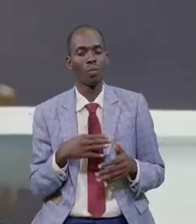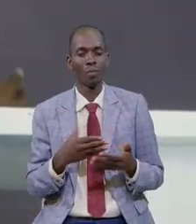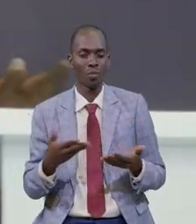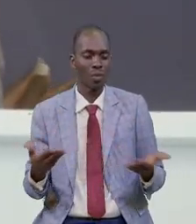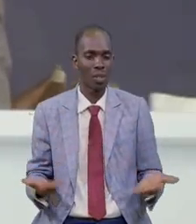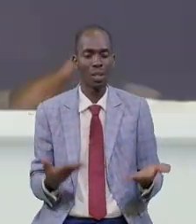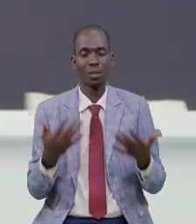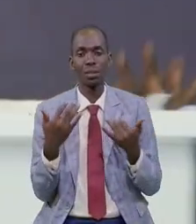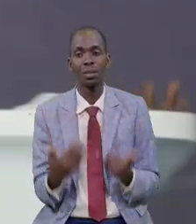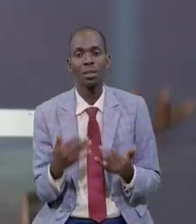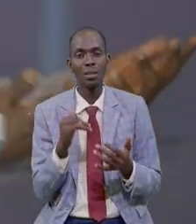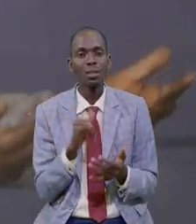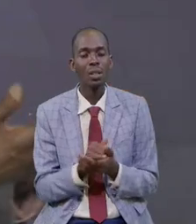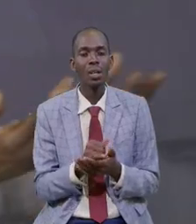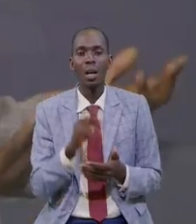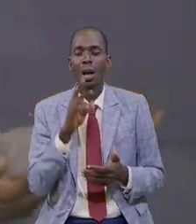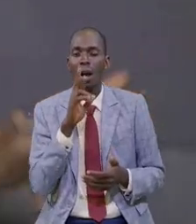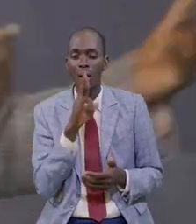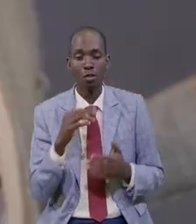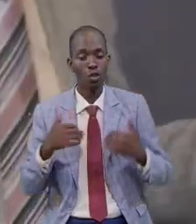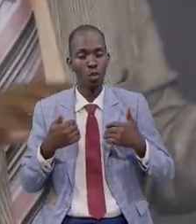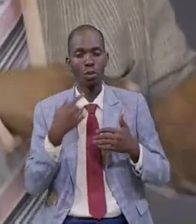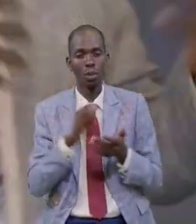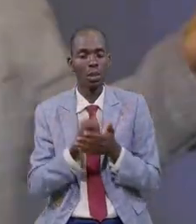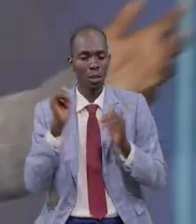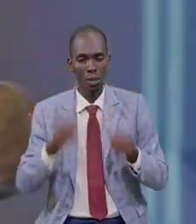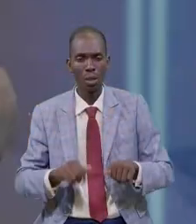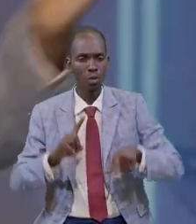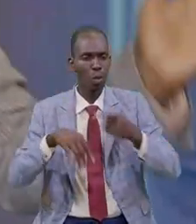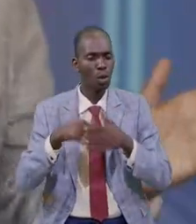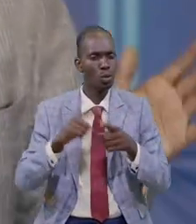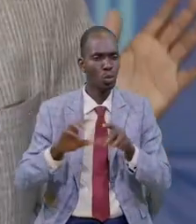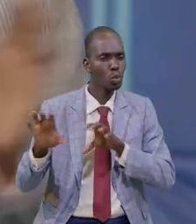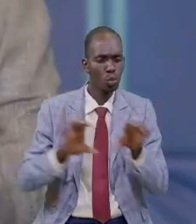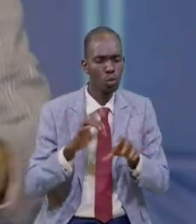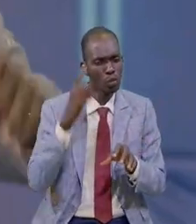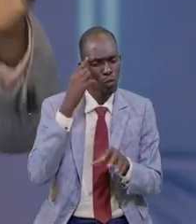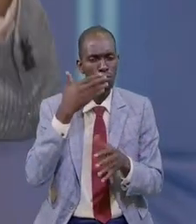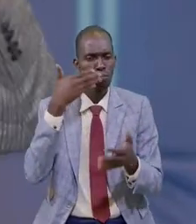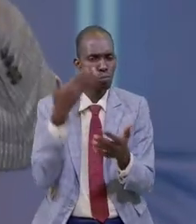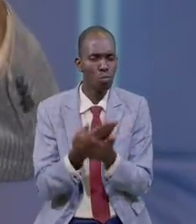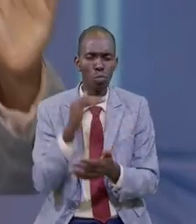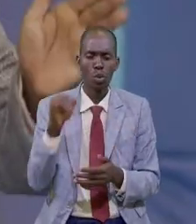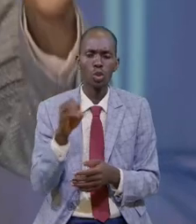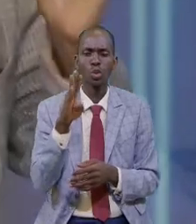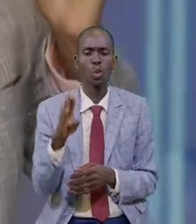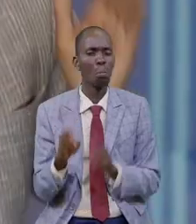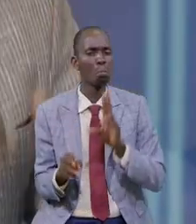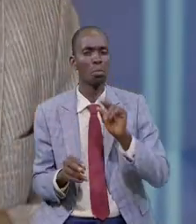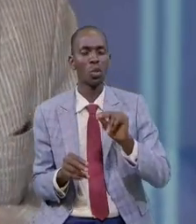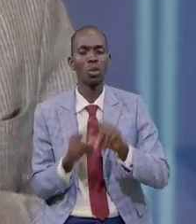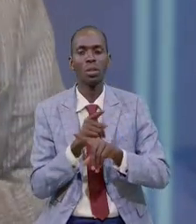rue ets sont pour ceci ou cela mais certains hommes quelque chose que les hommes peuvent